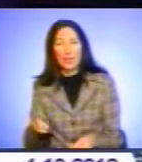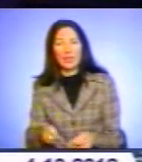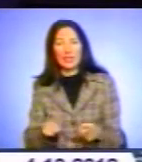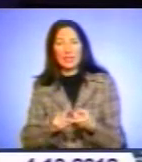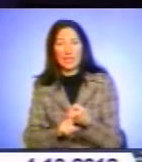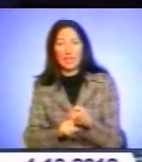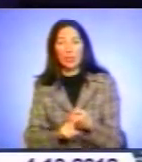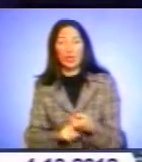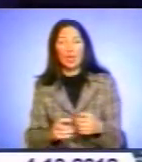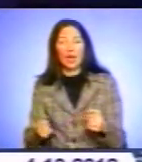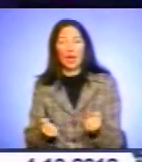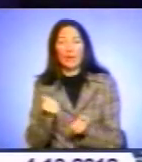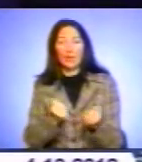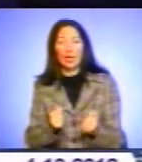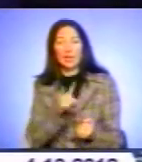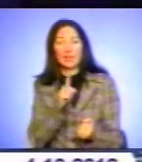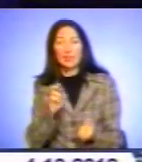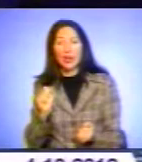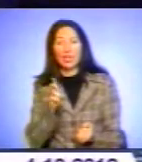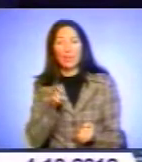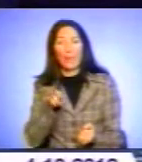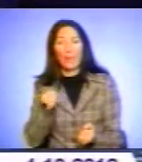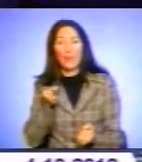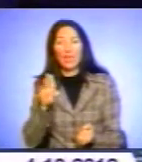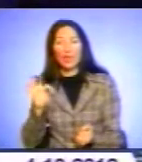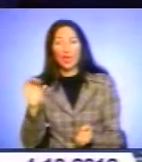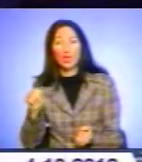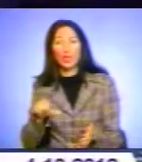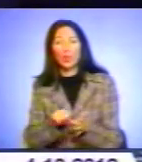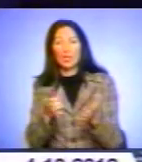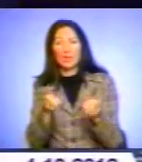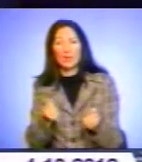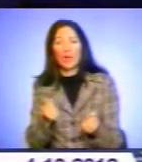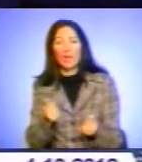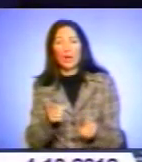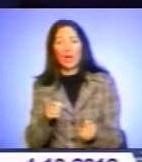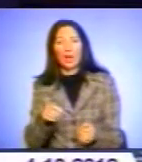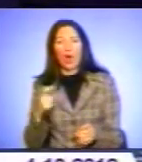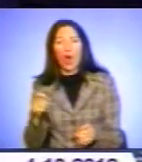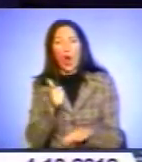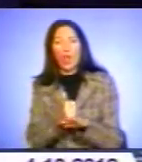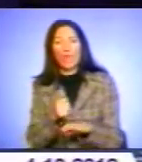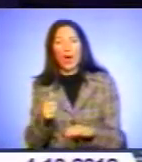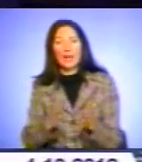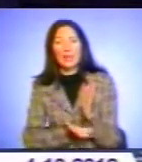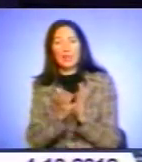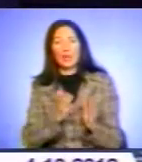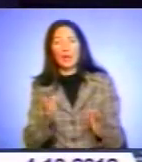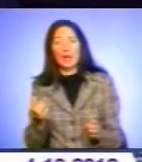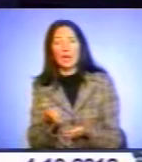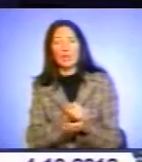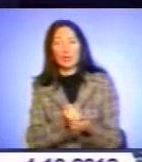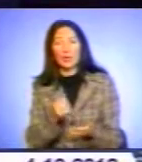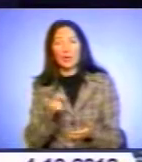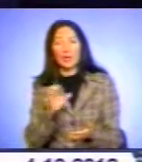під Волочиськ. Участь у відкритті взяв голова Державного агентства лісових ресурсів Віктор Сівець. Про це детально ми розповімо у